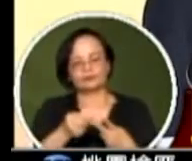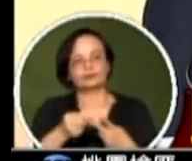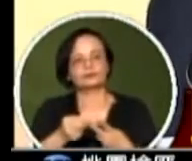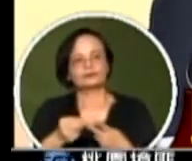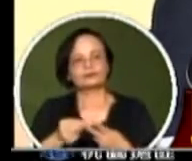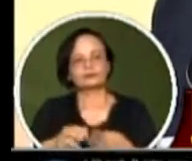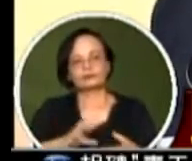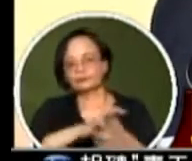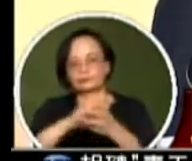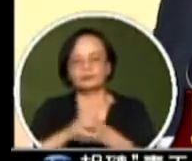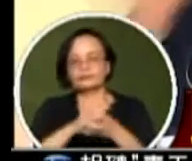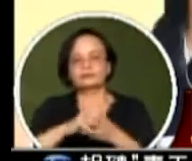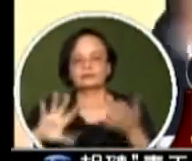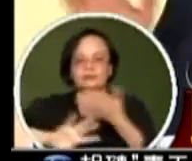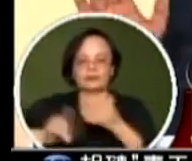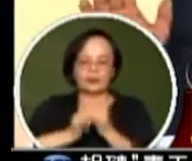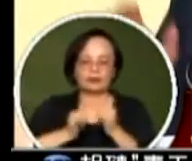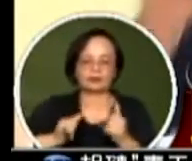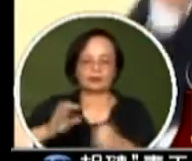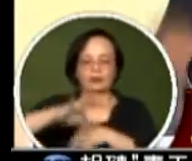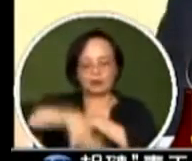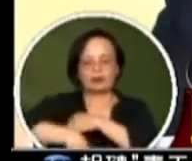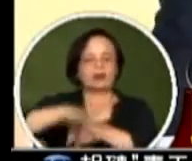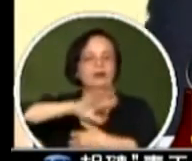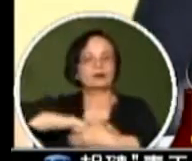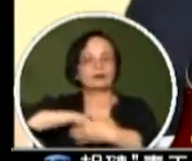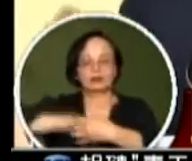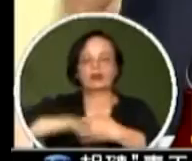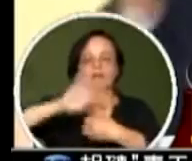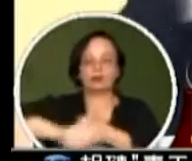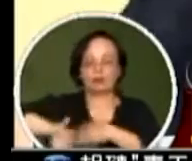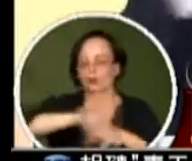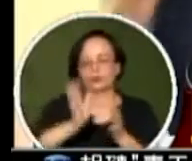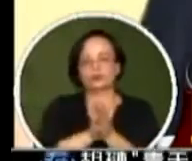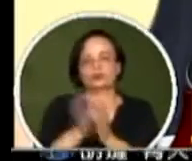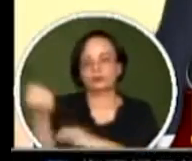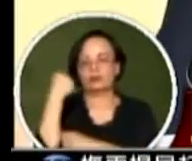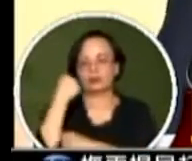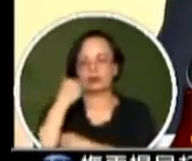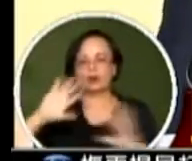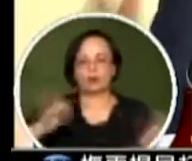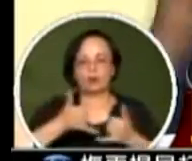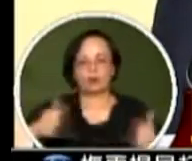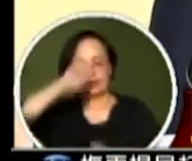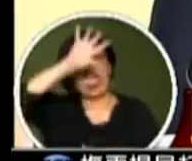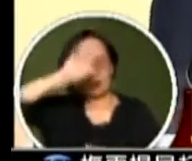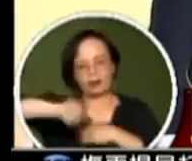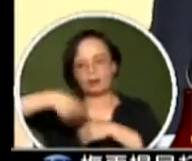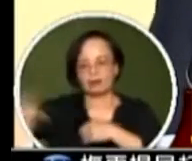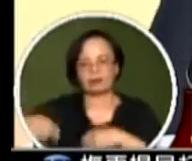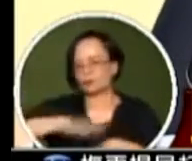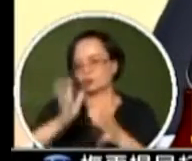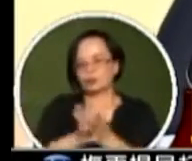量，咱讲党外、党外迄东西就是国民党以外。咱即下来结合国民党以外所有的力量，咱来联合起